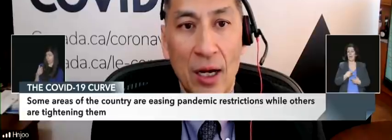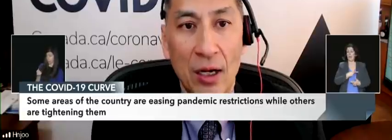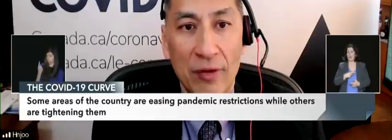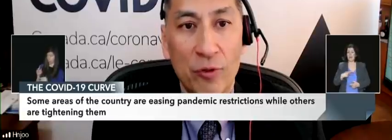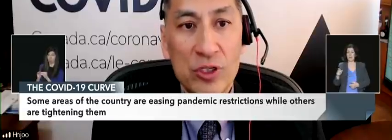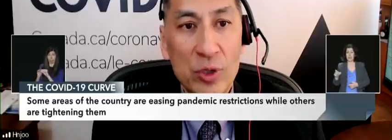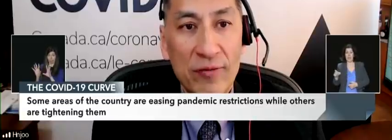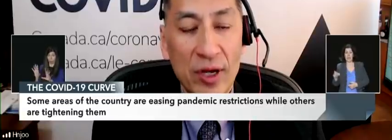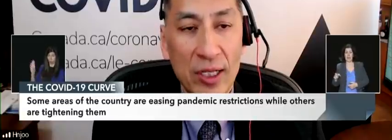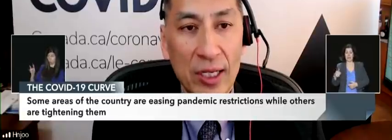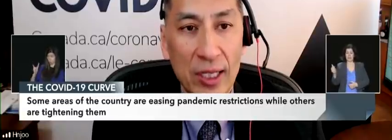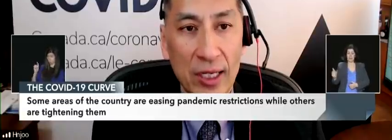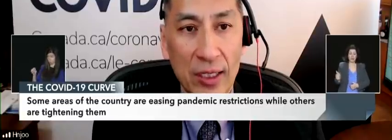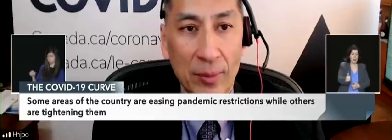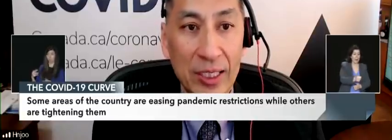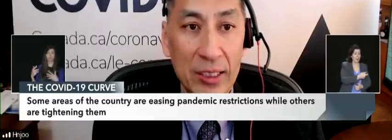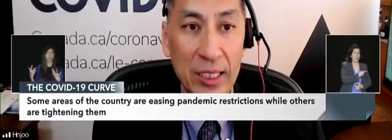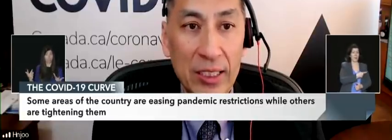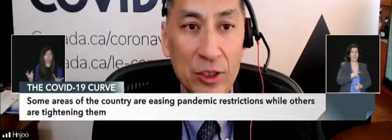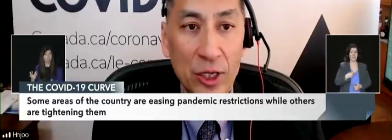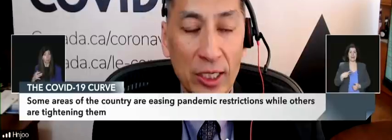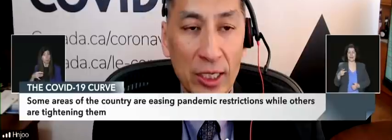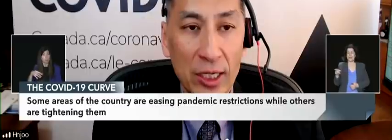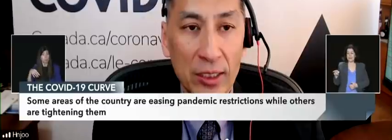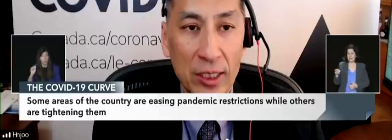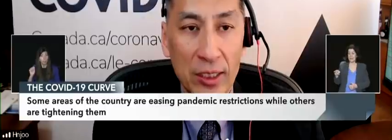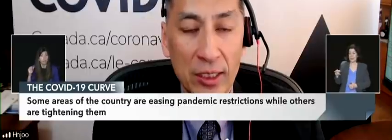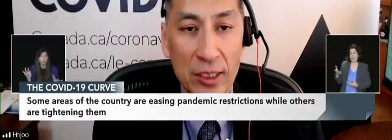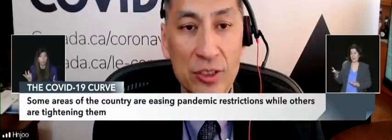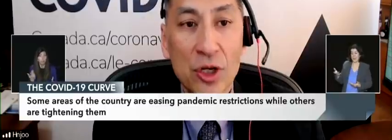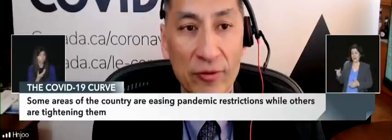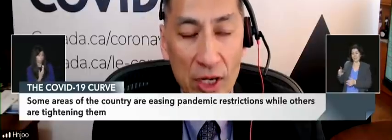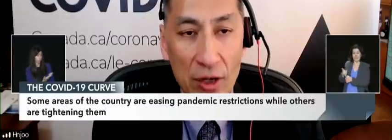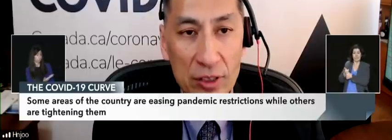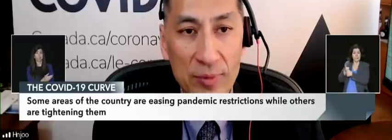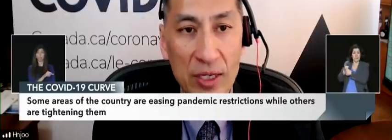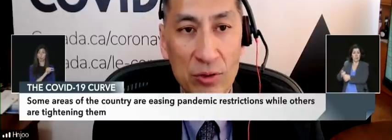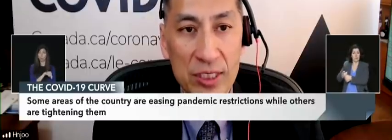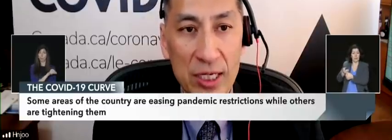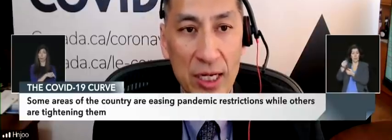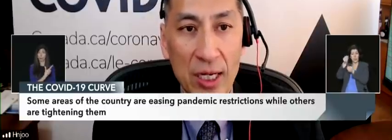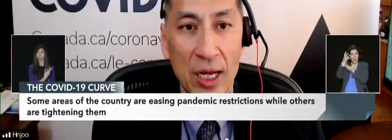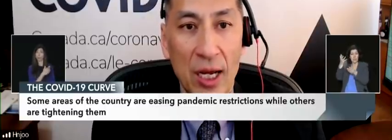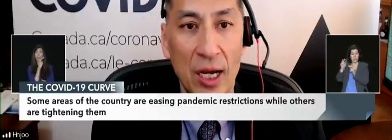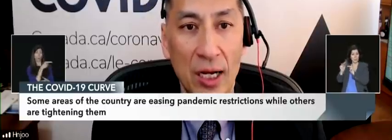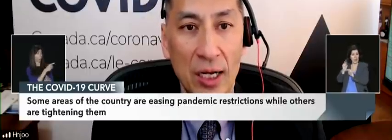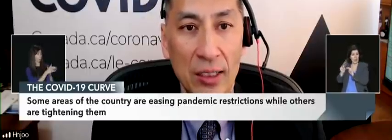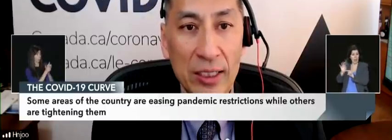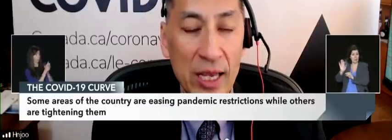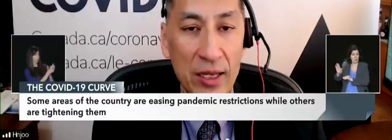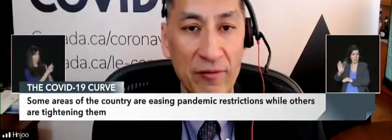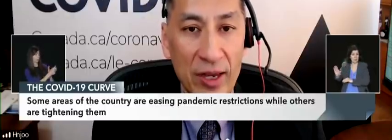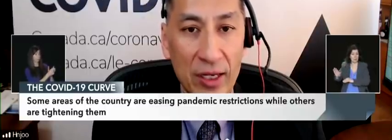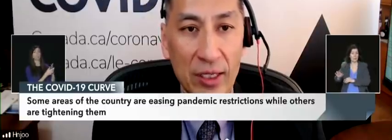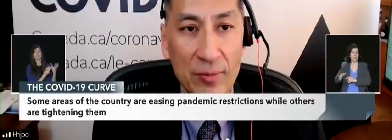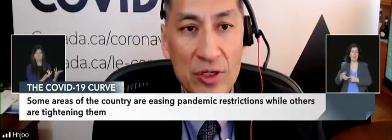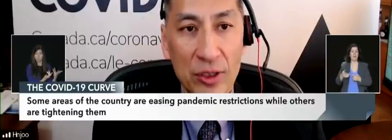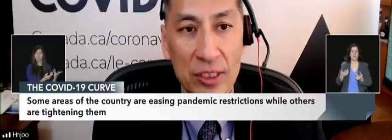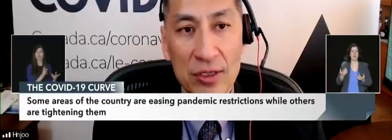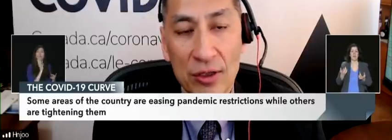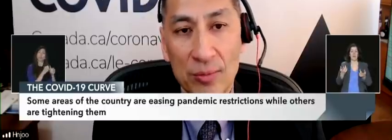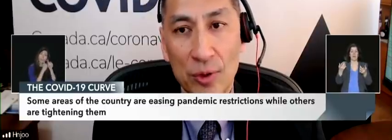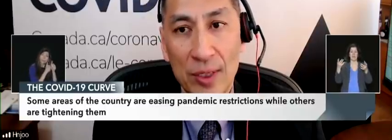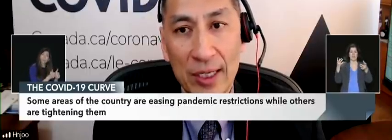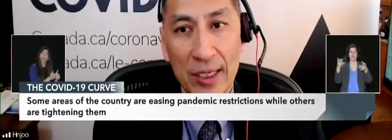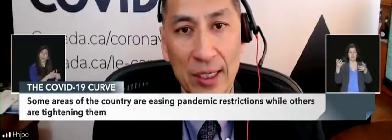il faut suivre les données de surveillance mais aussi liées avec les